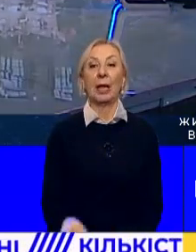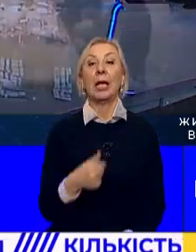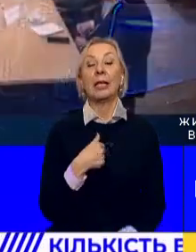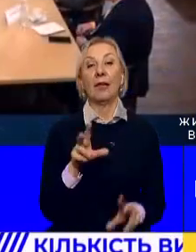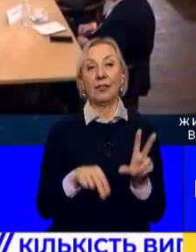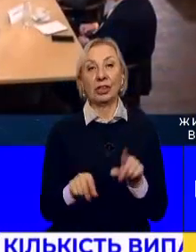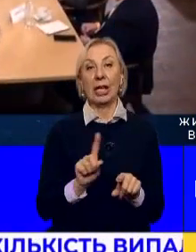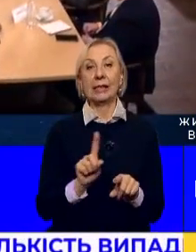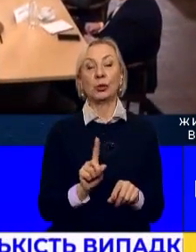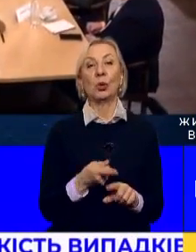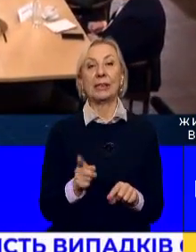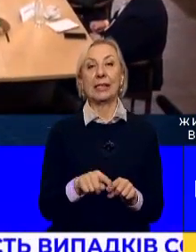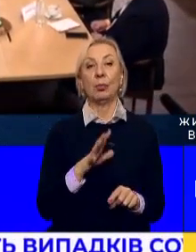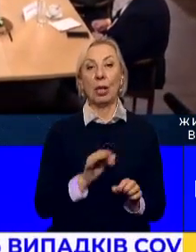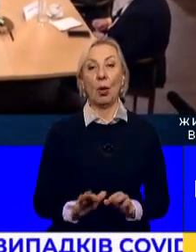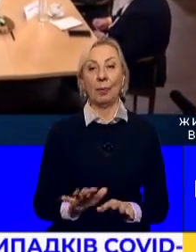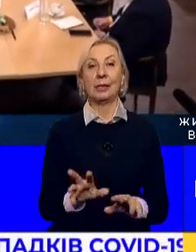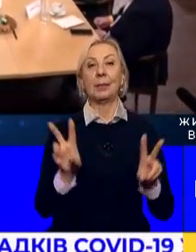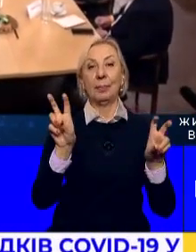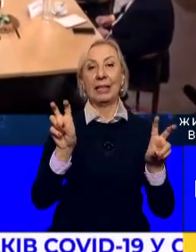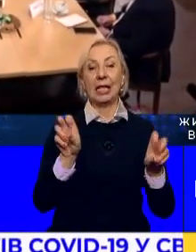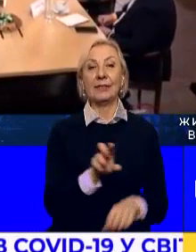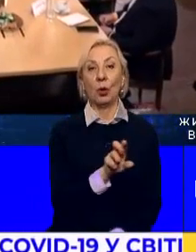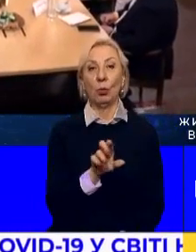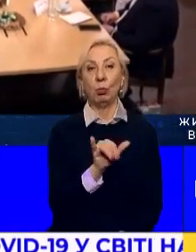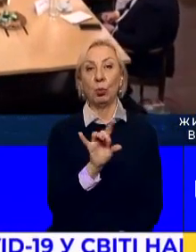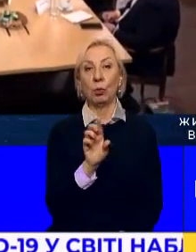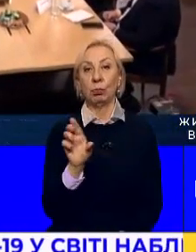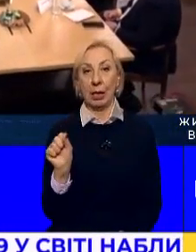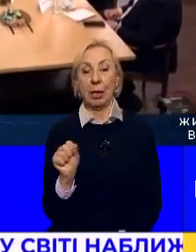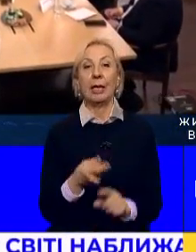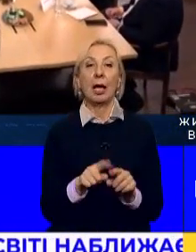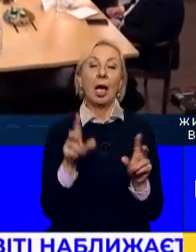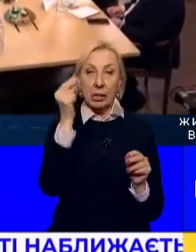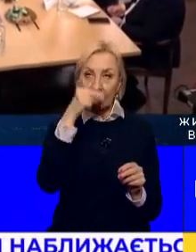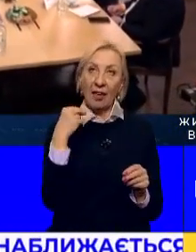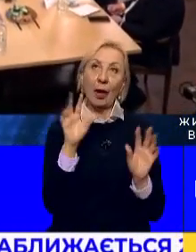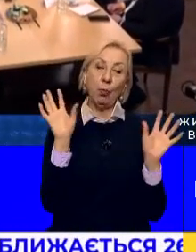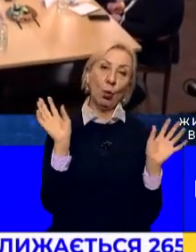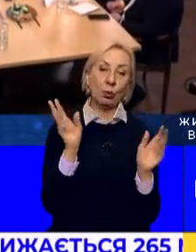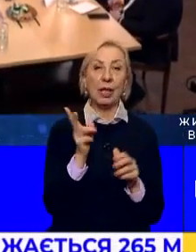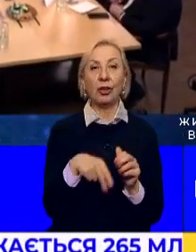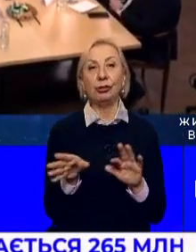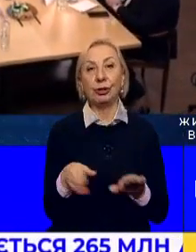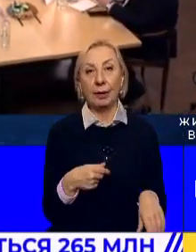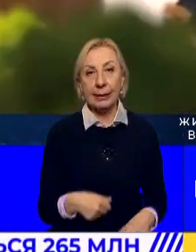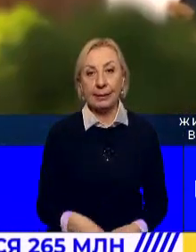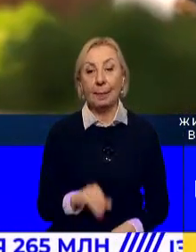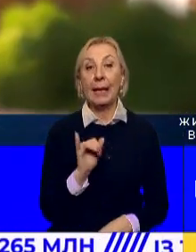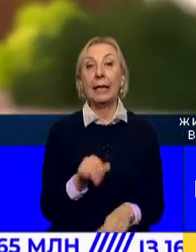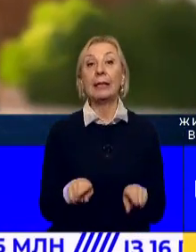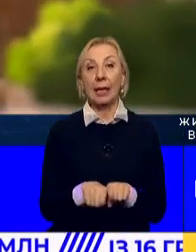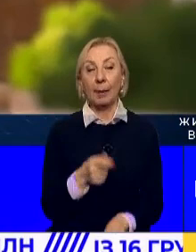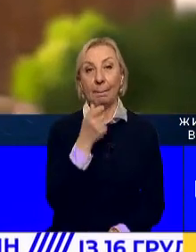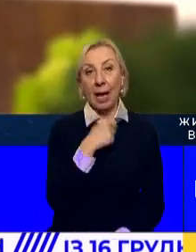що це була операція під назвою «Бурба», яка, слава Богу, вже закінчилась. І так, пана